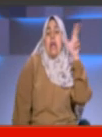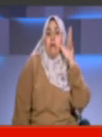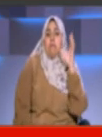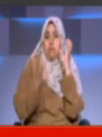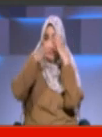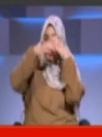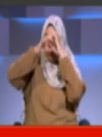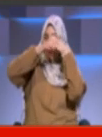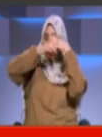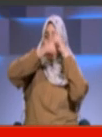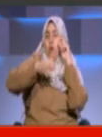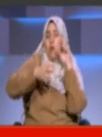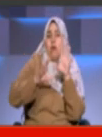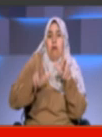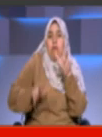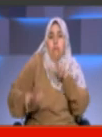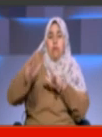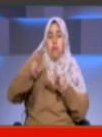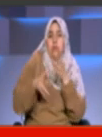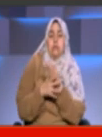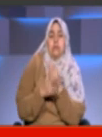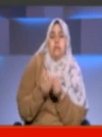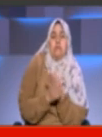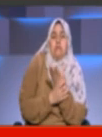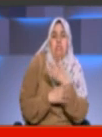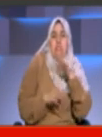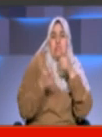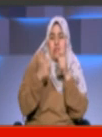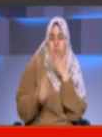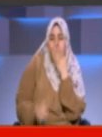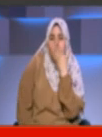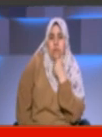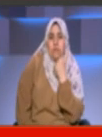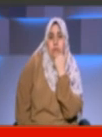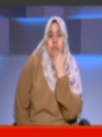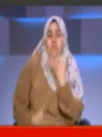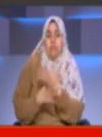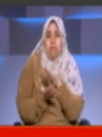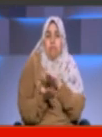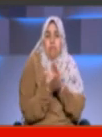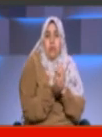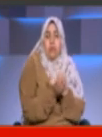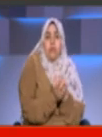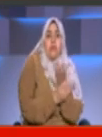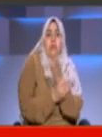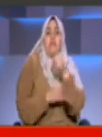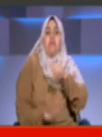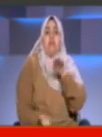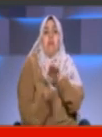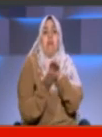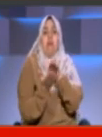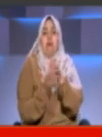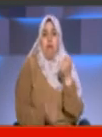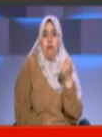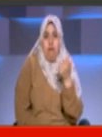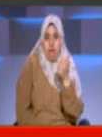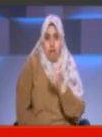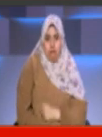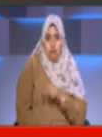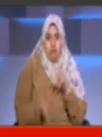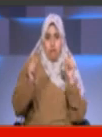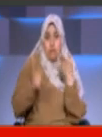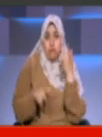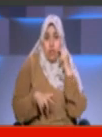مصورة وتحريفها بما يسيء للدولة، وذلك تمهيدا لبثها عبر قناة الجزيرة، حيث تم في